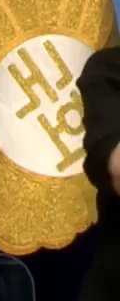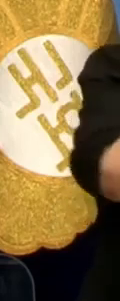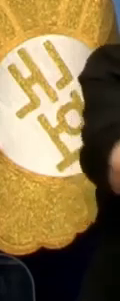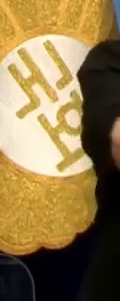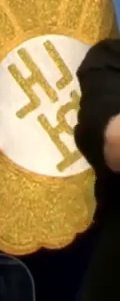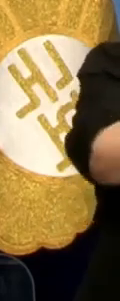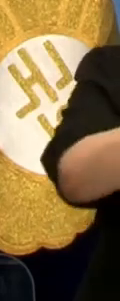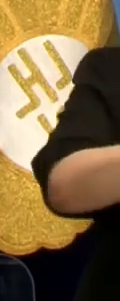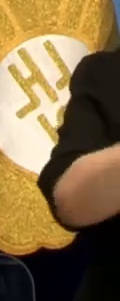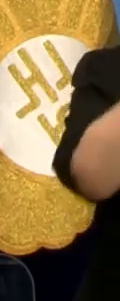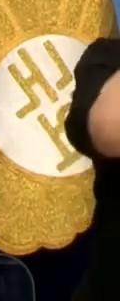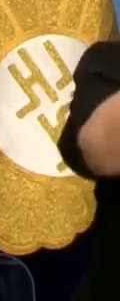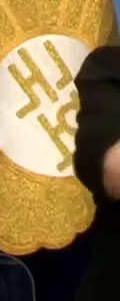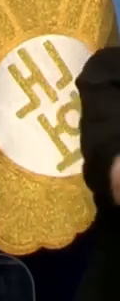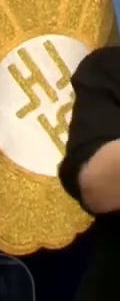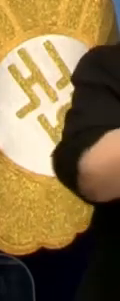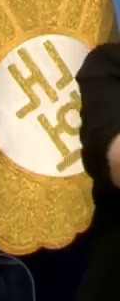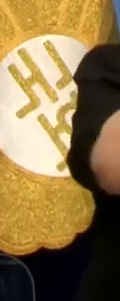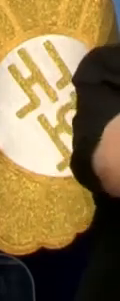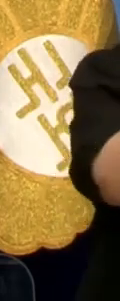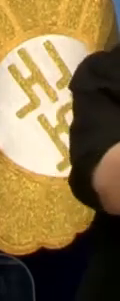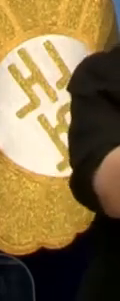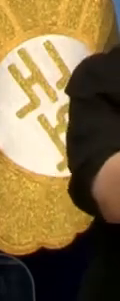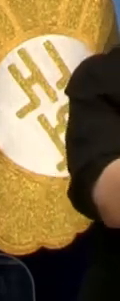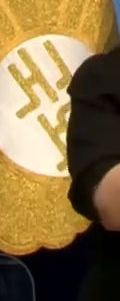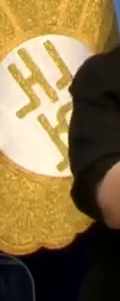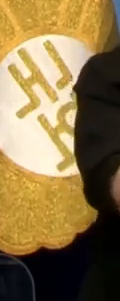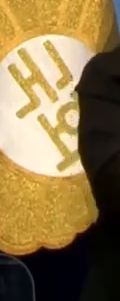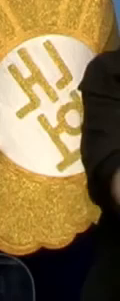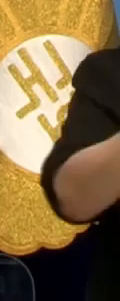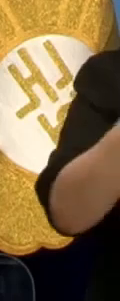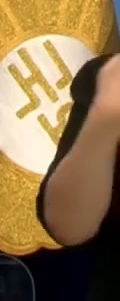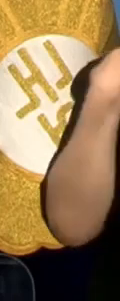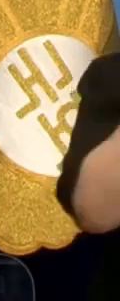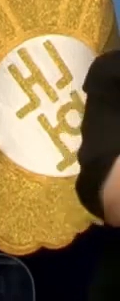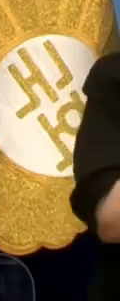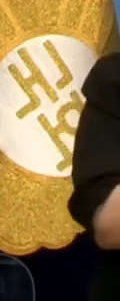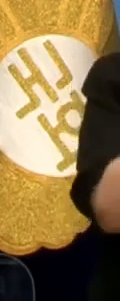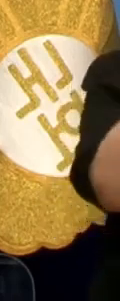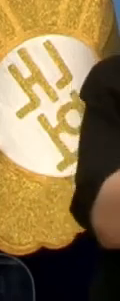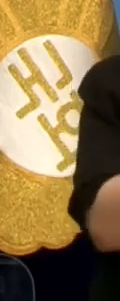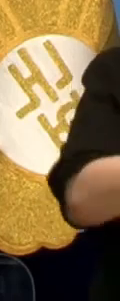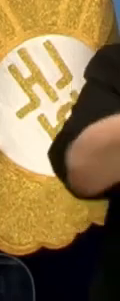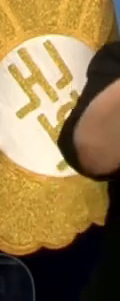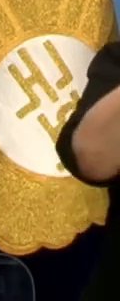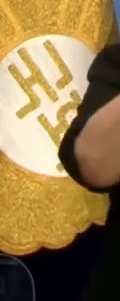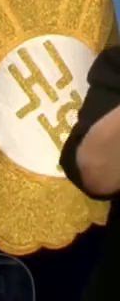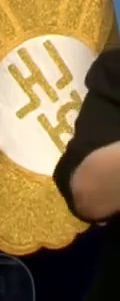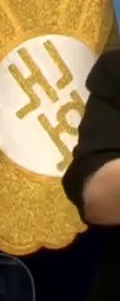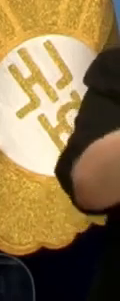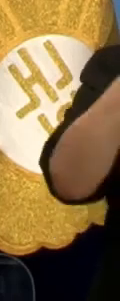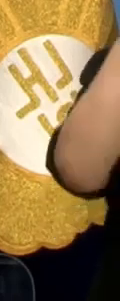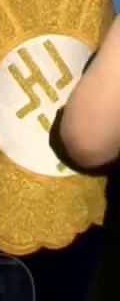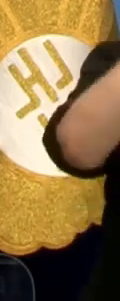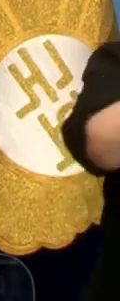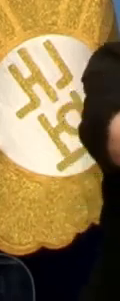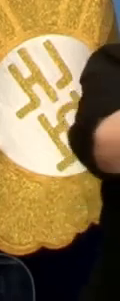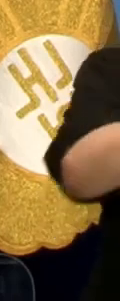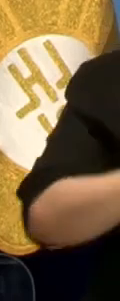또는 재정 상황을 고려해서 임기 내에 4회 이상으로 늘려 나갈